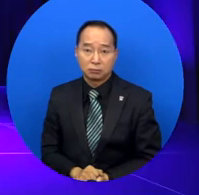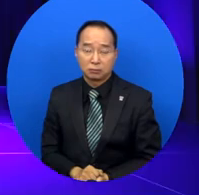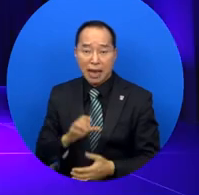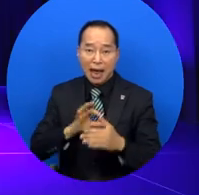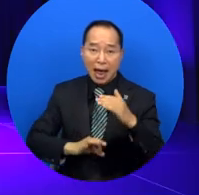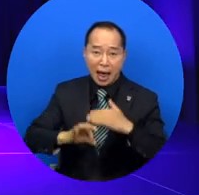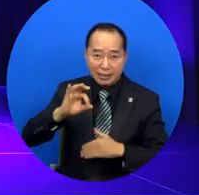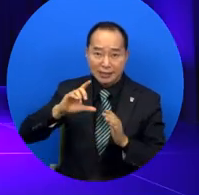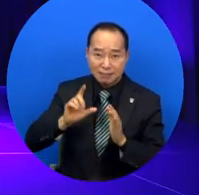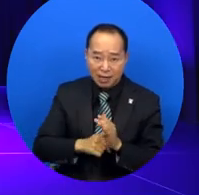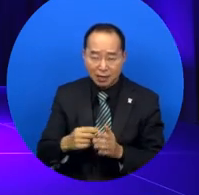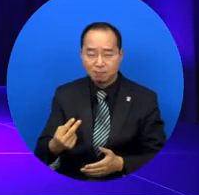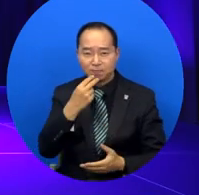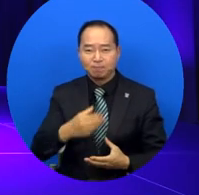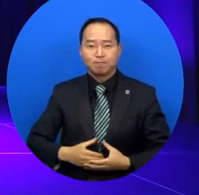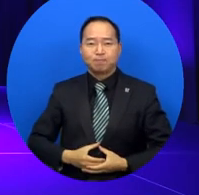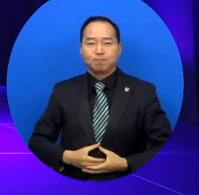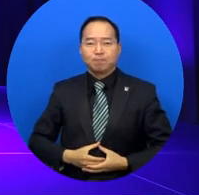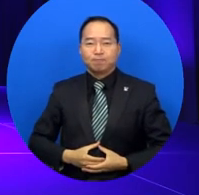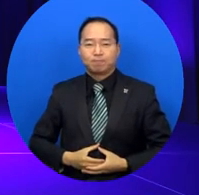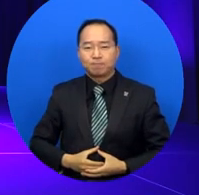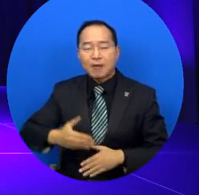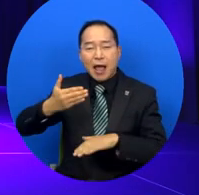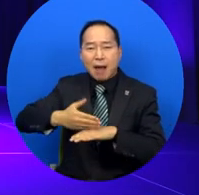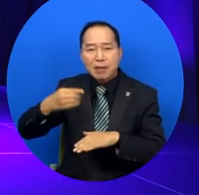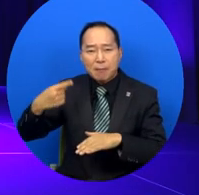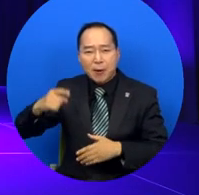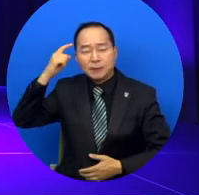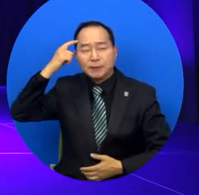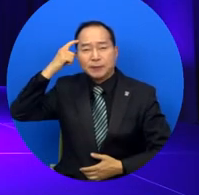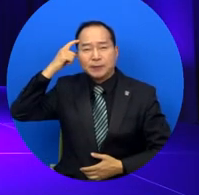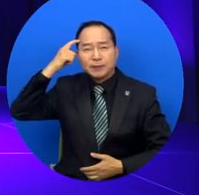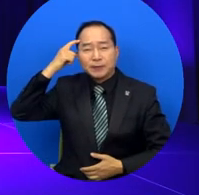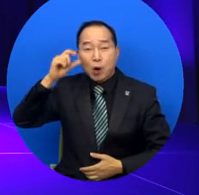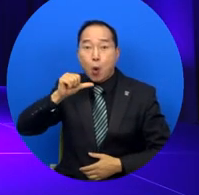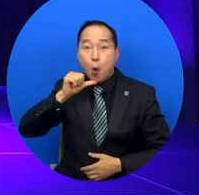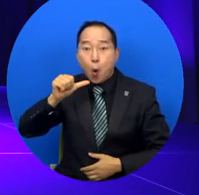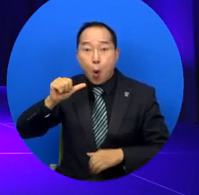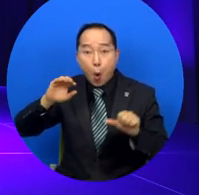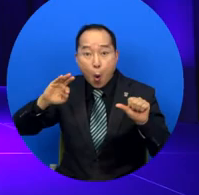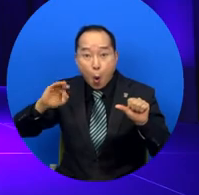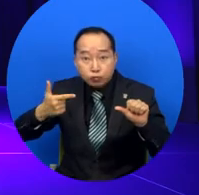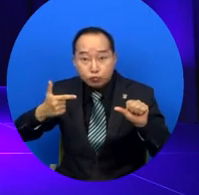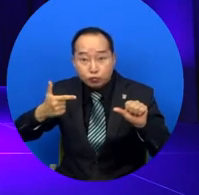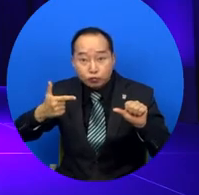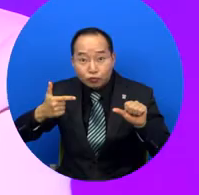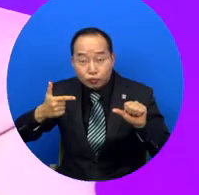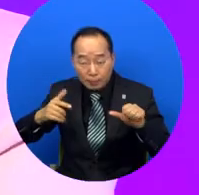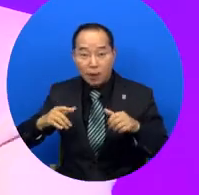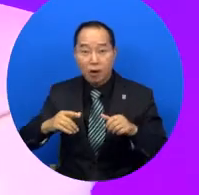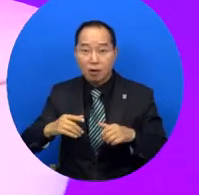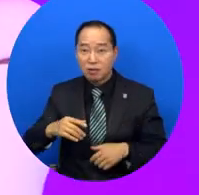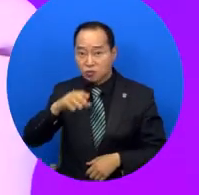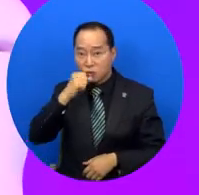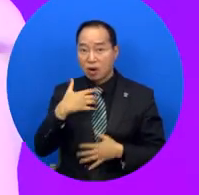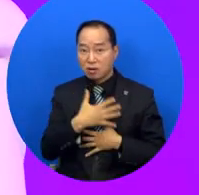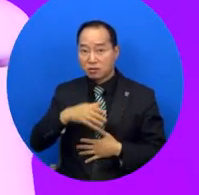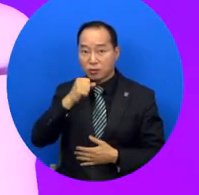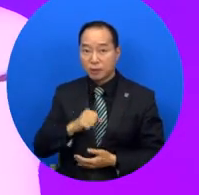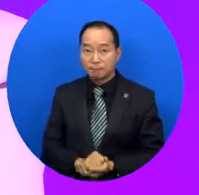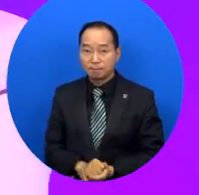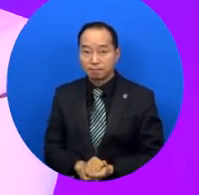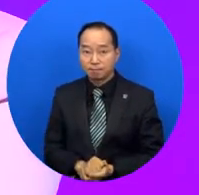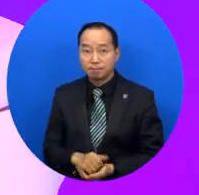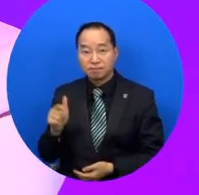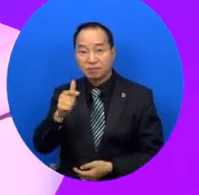하냐면 모닝에 호흡하면서 감사할 거 생각하고 한 5분만 해도 굉장히 효과가 좋아요. 그 다음에 저녁에는 저는